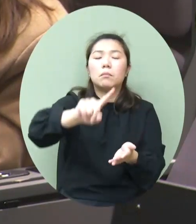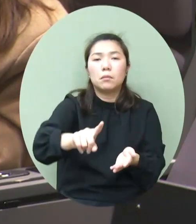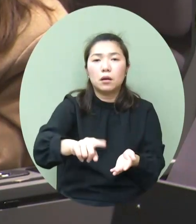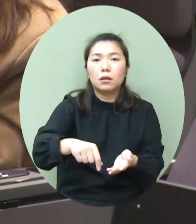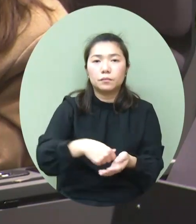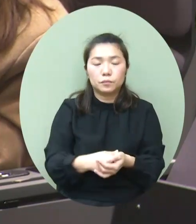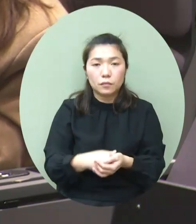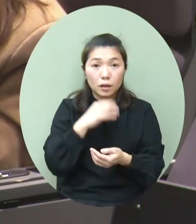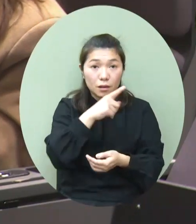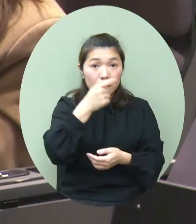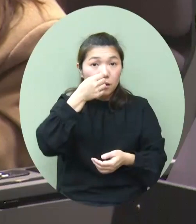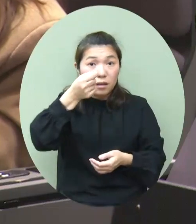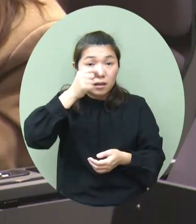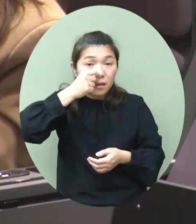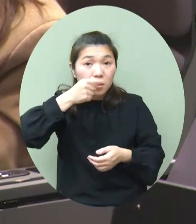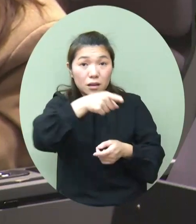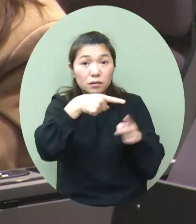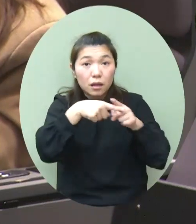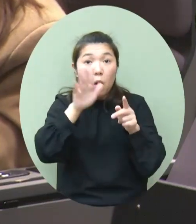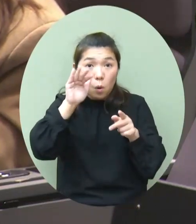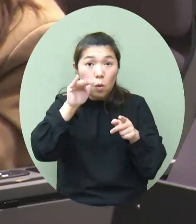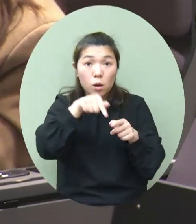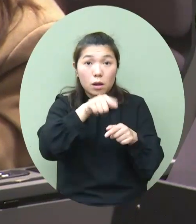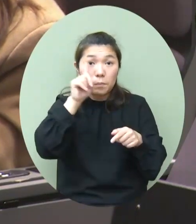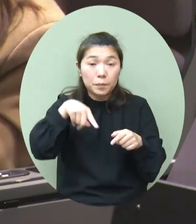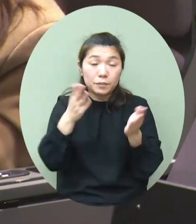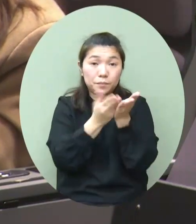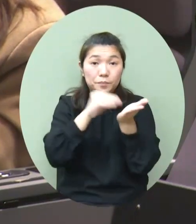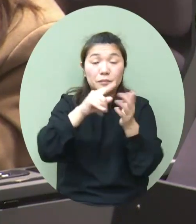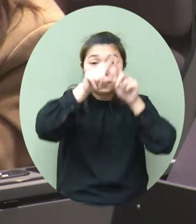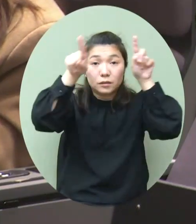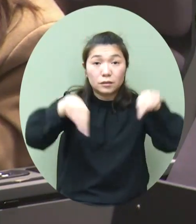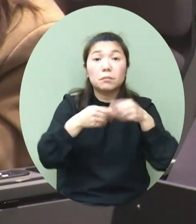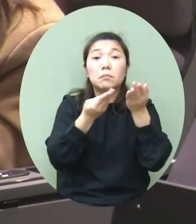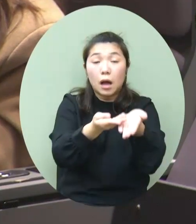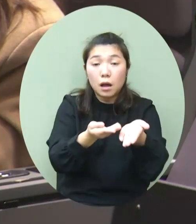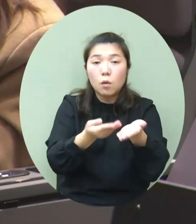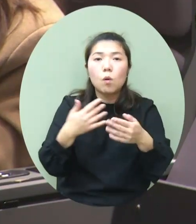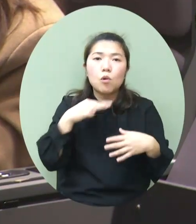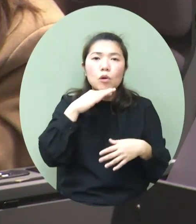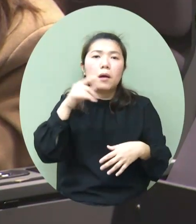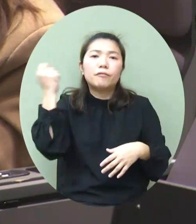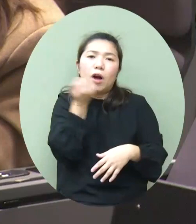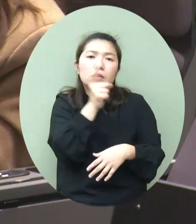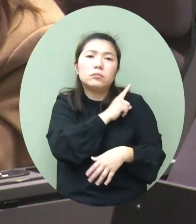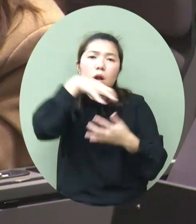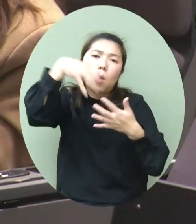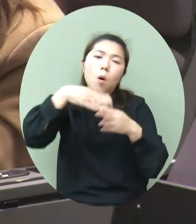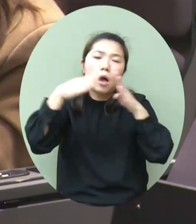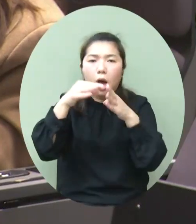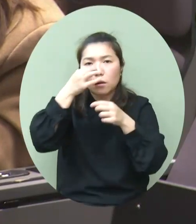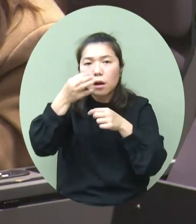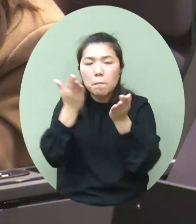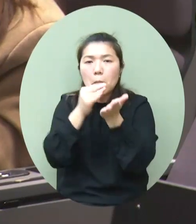证明是否只是给核酸检测阳性的人？另外，快速检